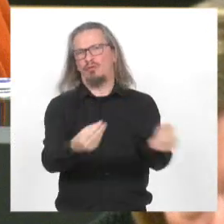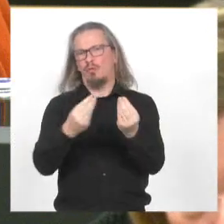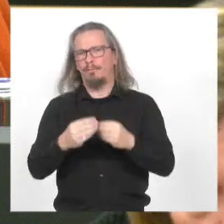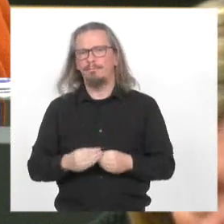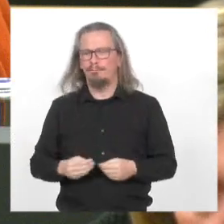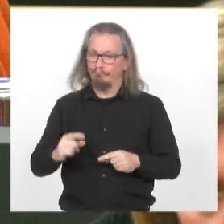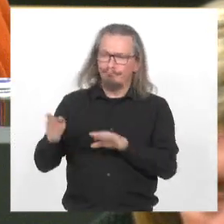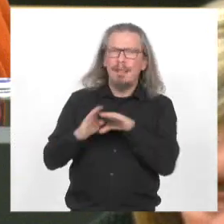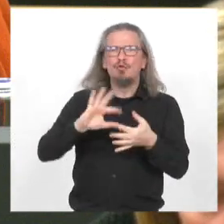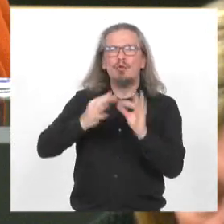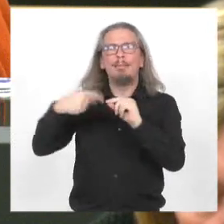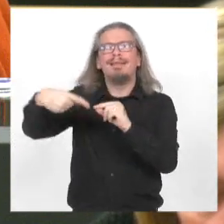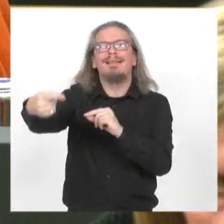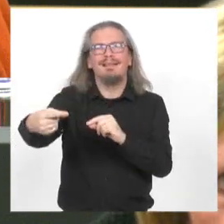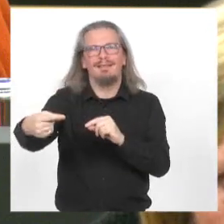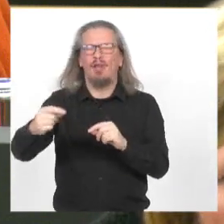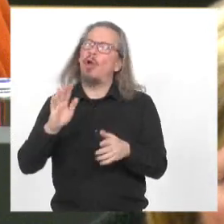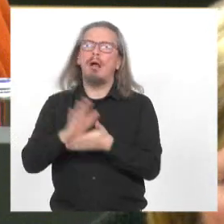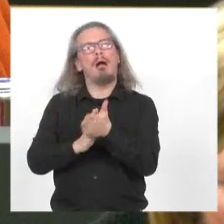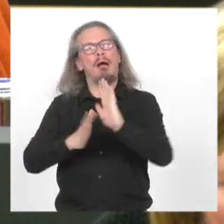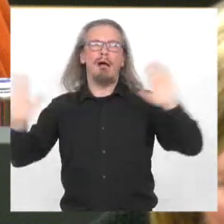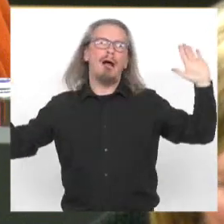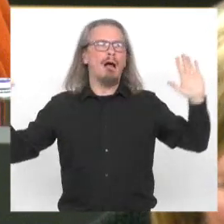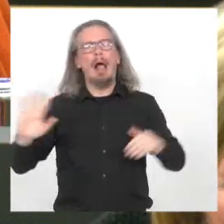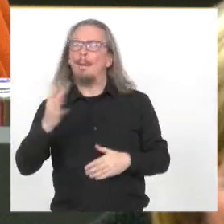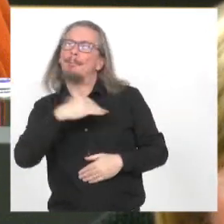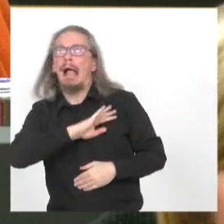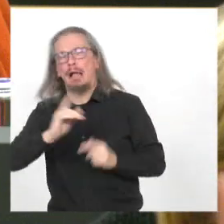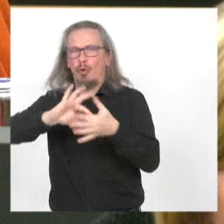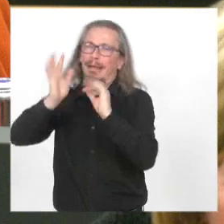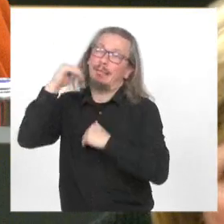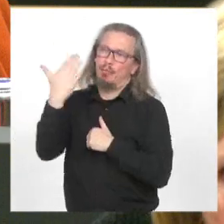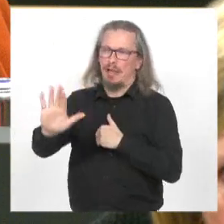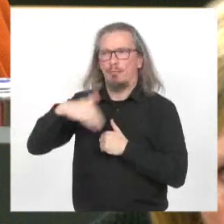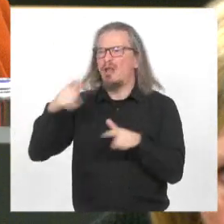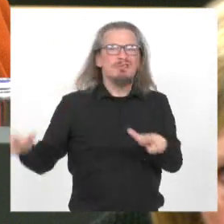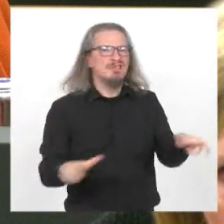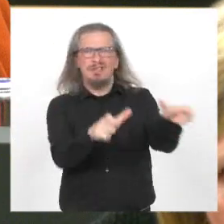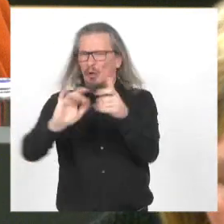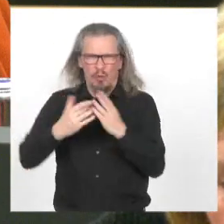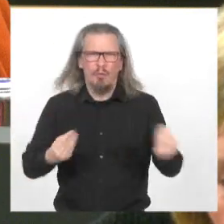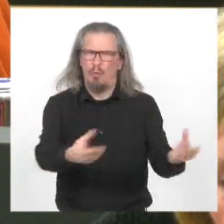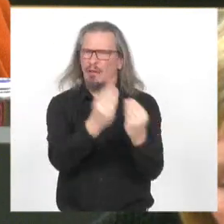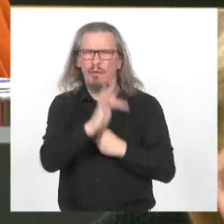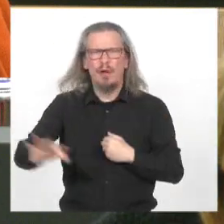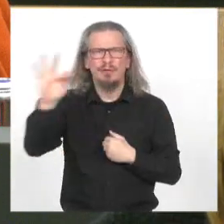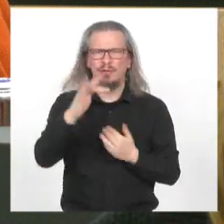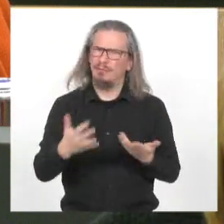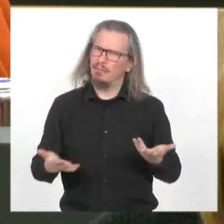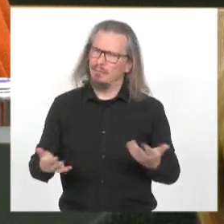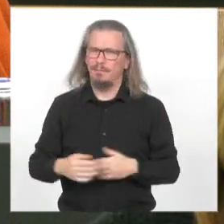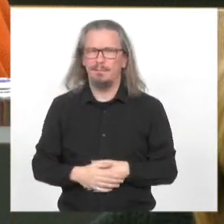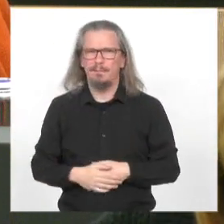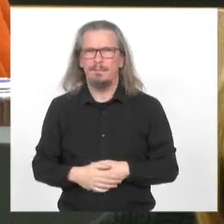Jeux Olympiques vont donc être l'alibi pour la généralisation de la surveillance de toute la population présente sur notre territoire.